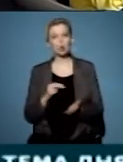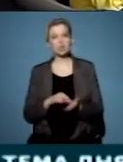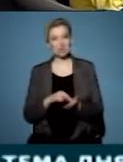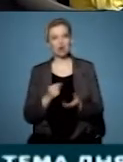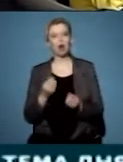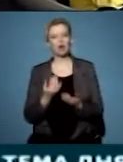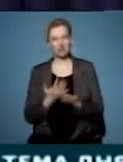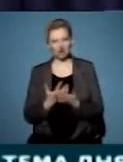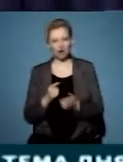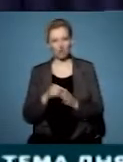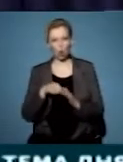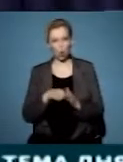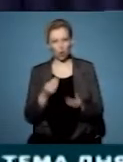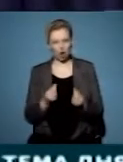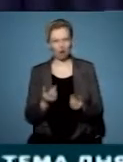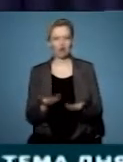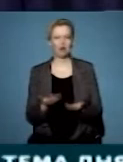також грає роль. Ну, тобто,